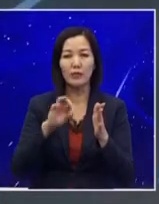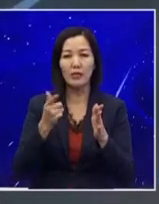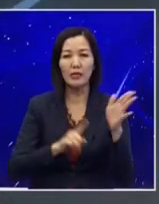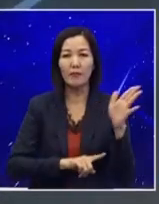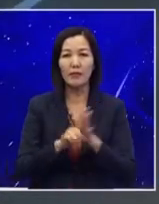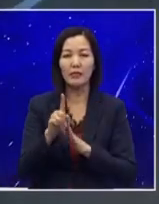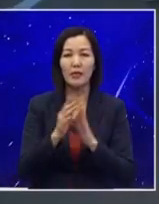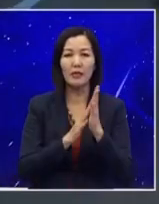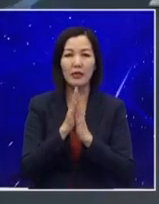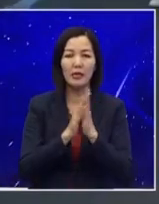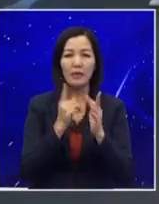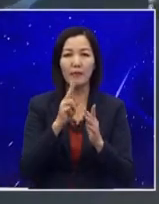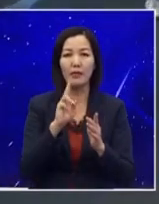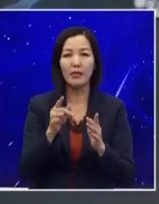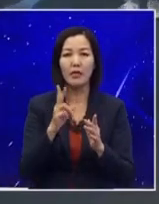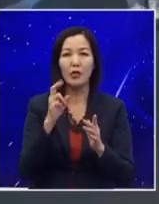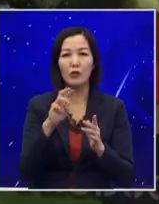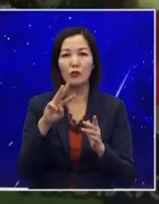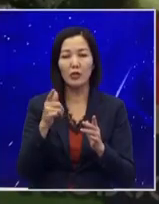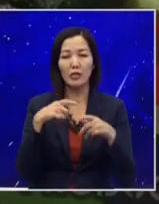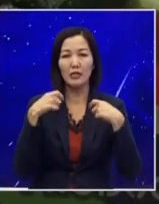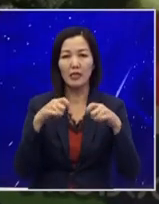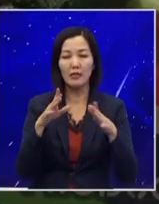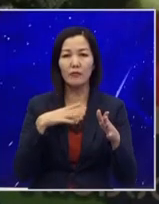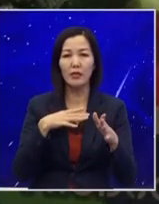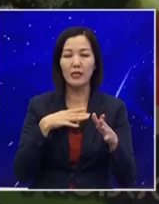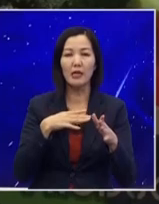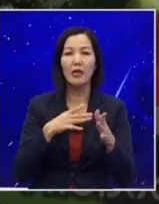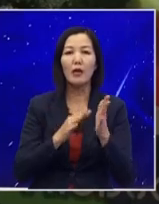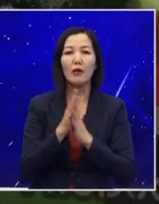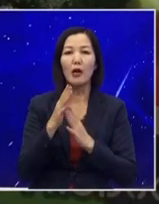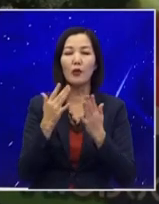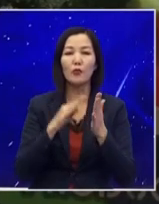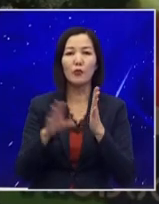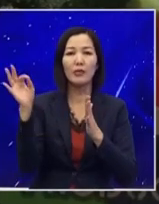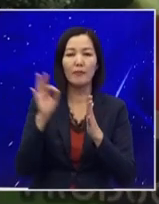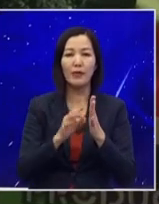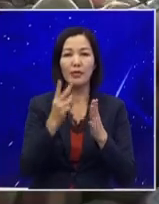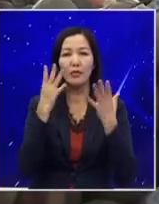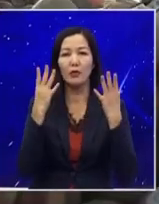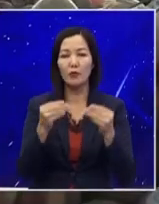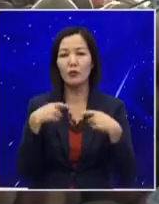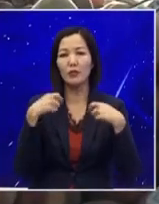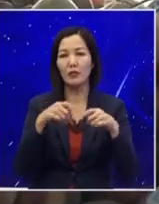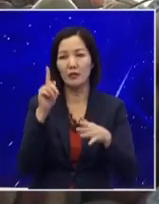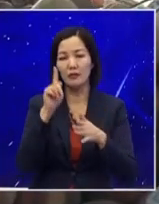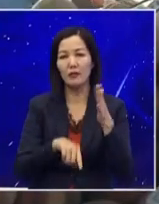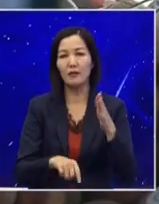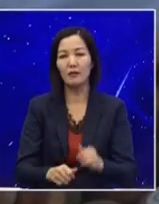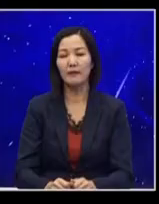ал қиярдың бір келісі 200 теңгеден сатылып жатыр. Өндірушілер өнімнің 90% екі күнде сатылып кетеді деген сенімде.